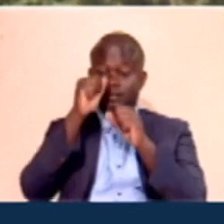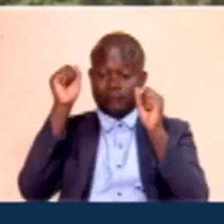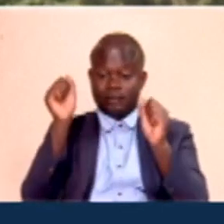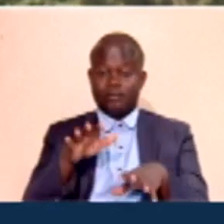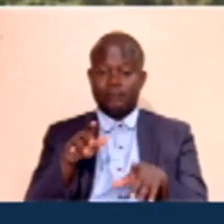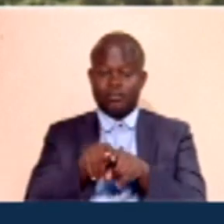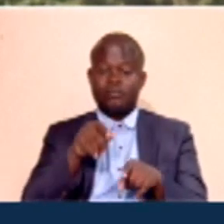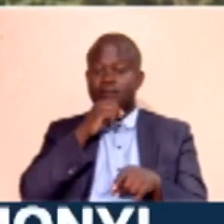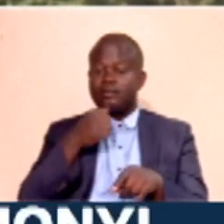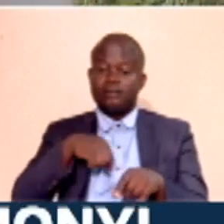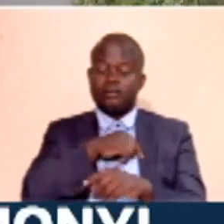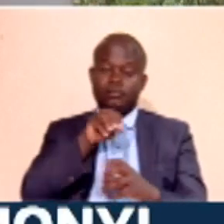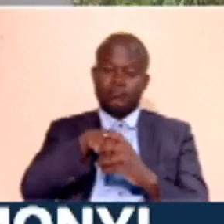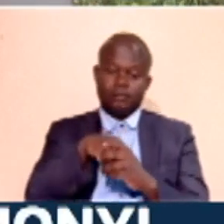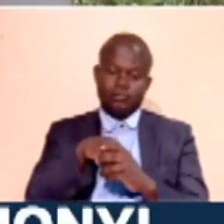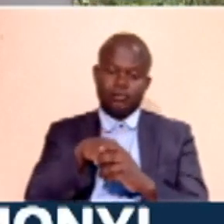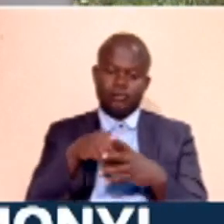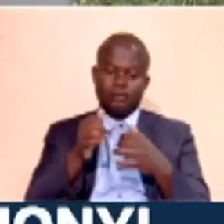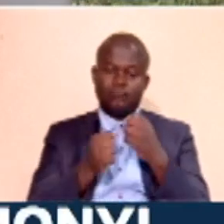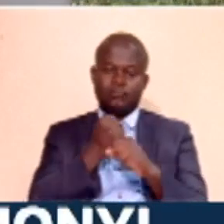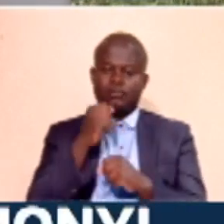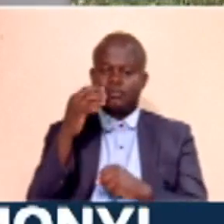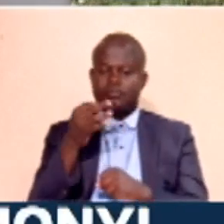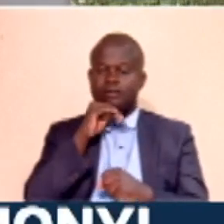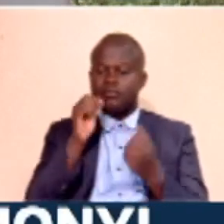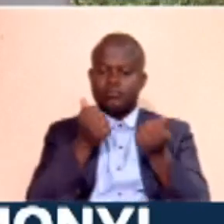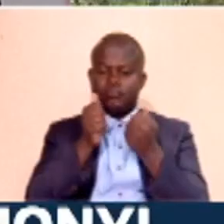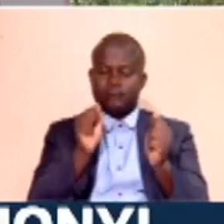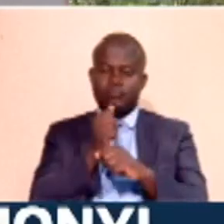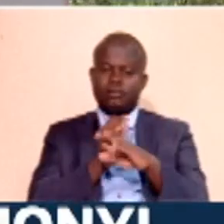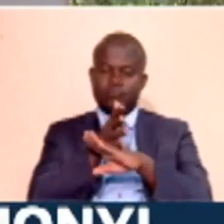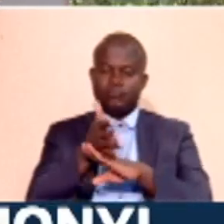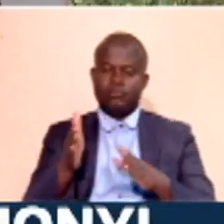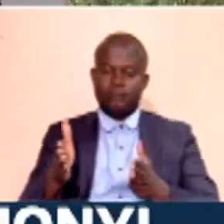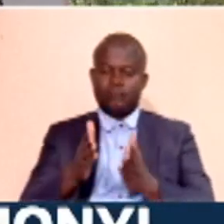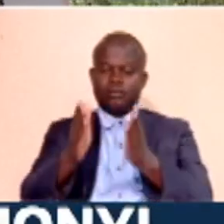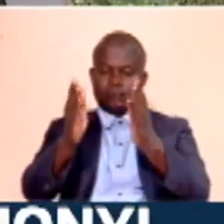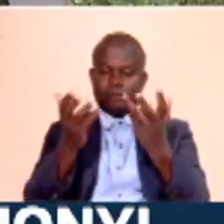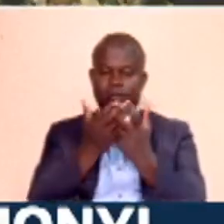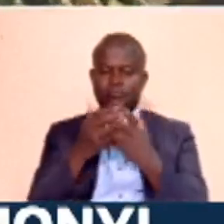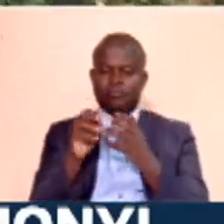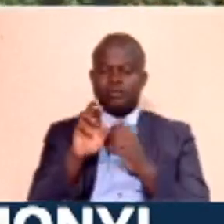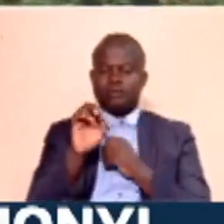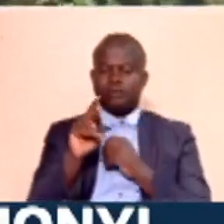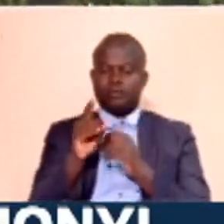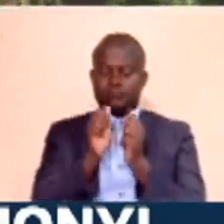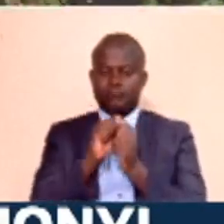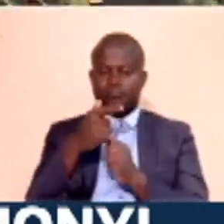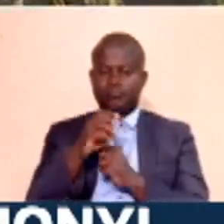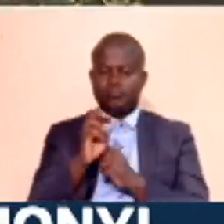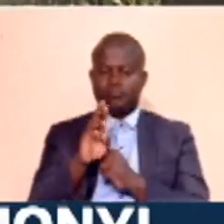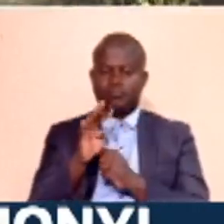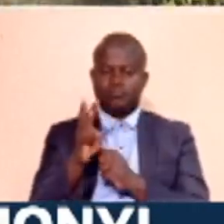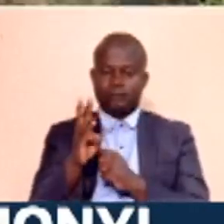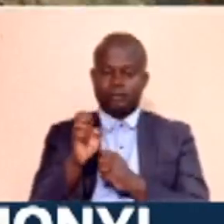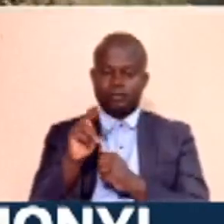nayo umukecuru wanjye yaguyemo. Hashize imyaka 3 nta modoka ishobora kunyura kuri uyu muhanda uhuza umurenge wa Runda n'uw'agacurabwenge wambukiranije mu murenge wa